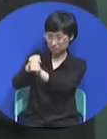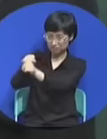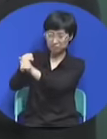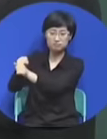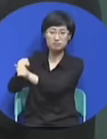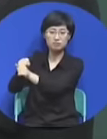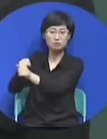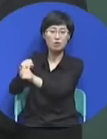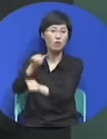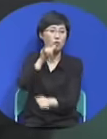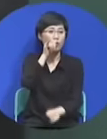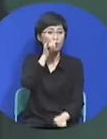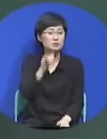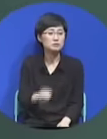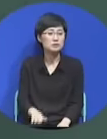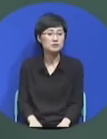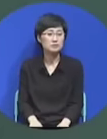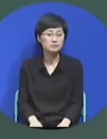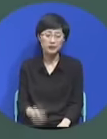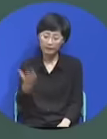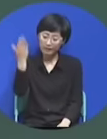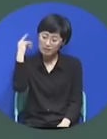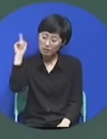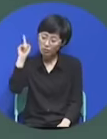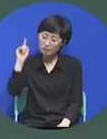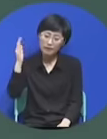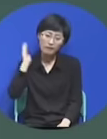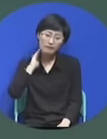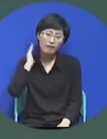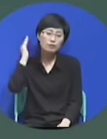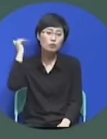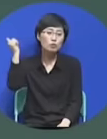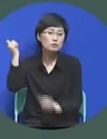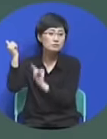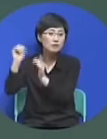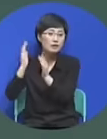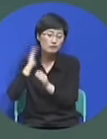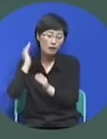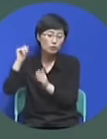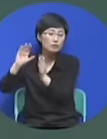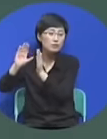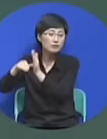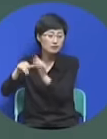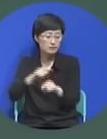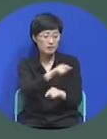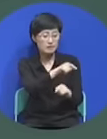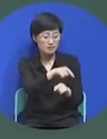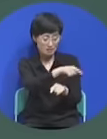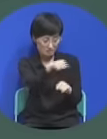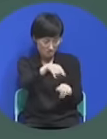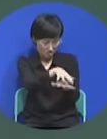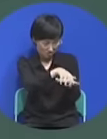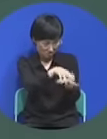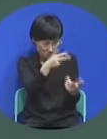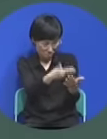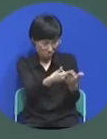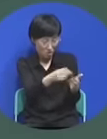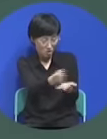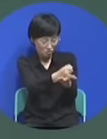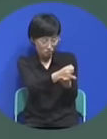而且他们也组成了一个协会，然后给政界施加压力。 옛날에 그 어느 대통령 있을 때는 이 팀들이 힘 합치도록 구태해주도록 허락을 해줬잖아요.